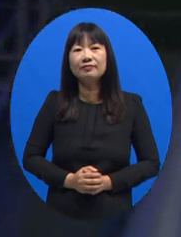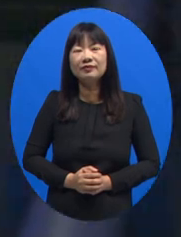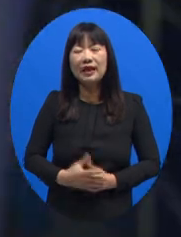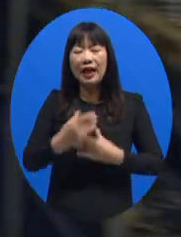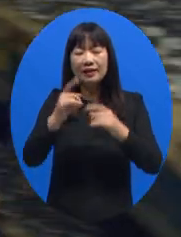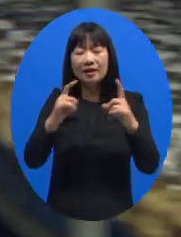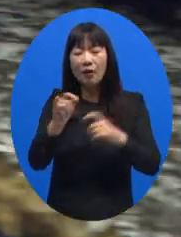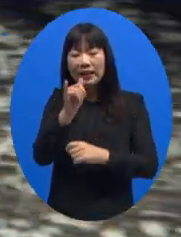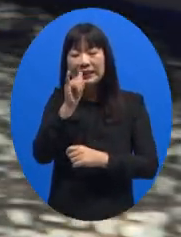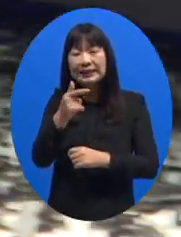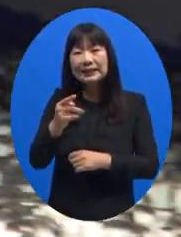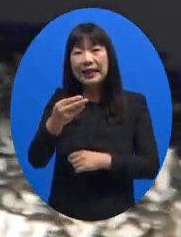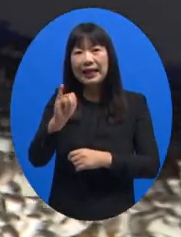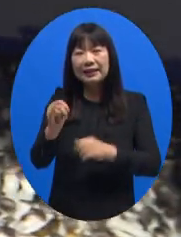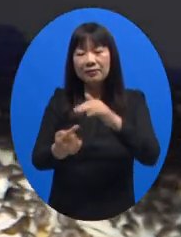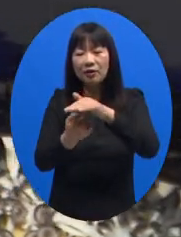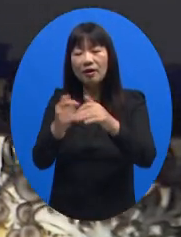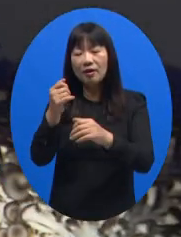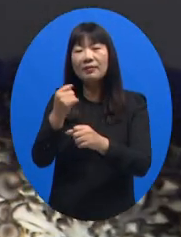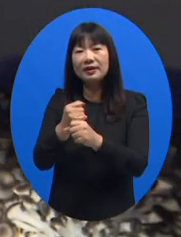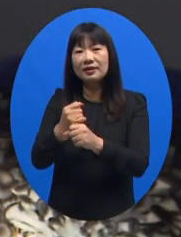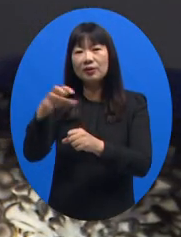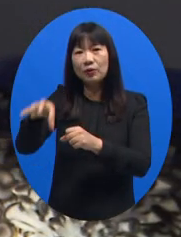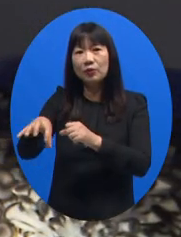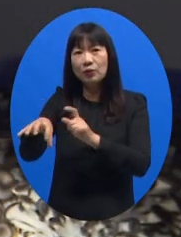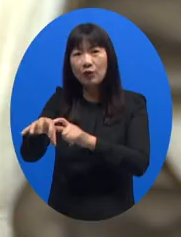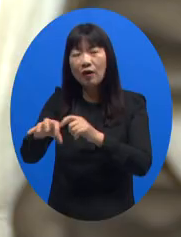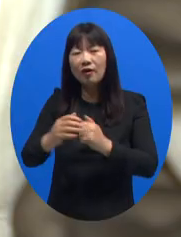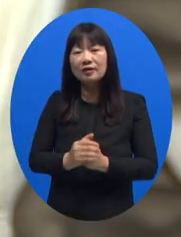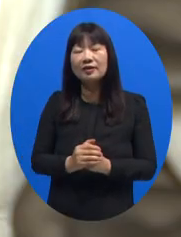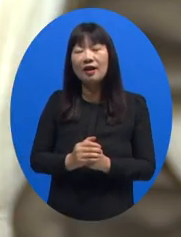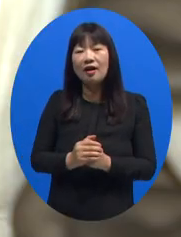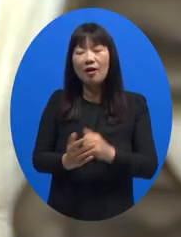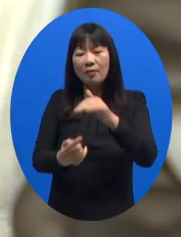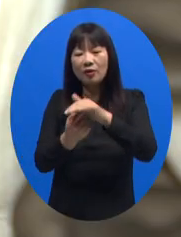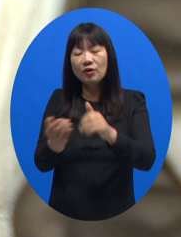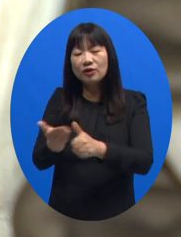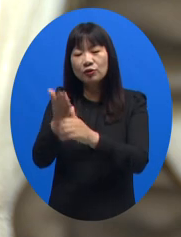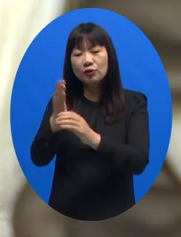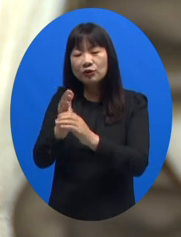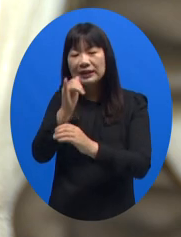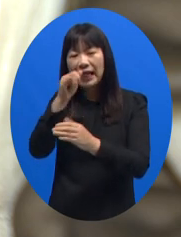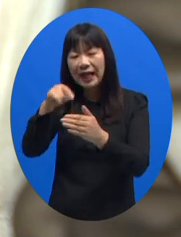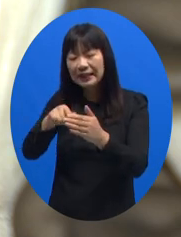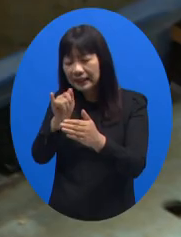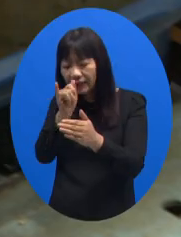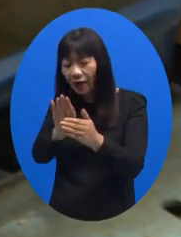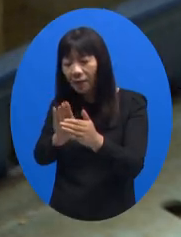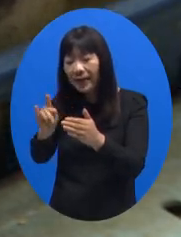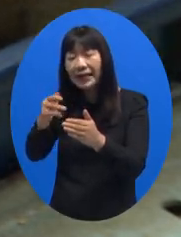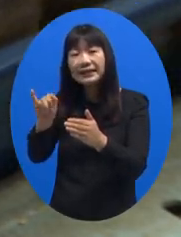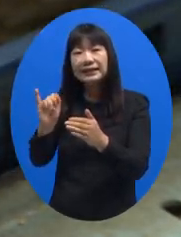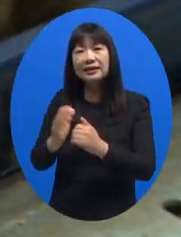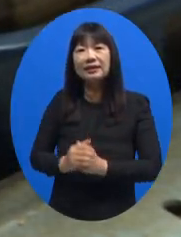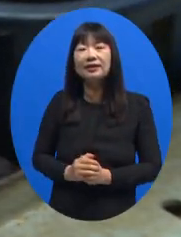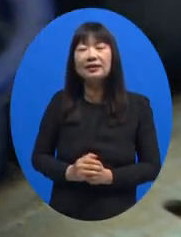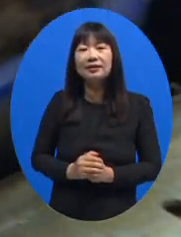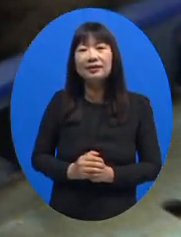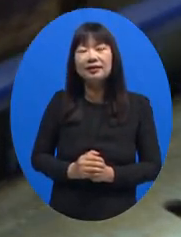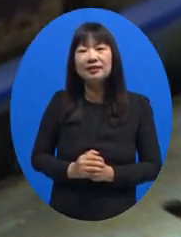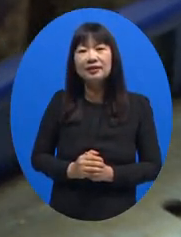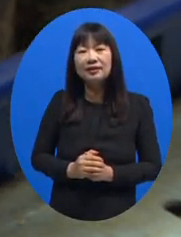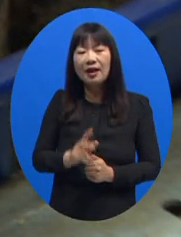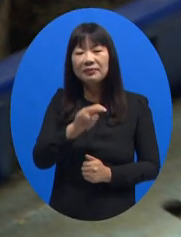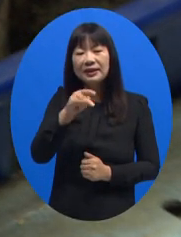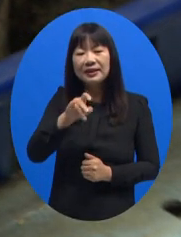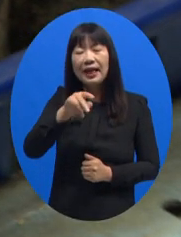안성에 위치한 느타리버섯 재배 농가. 병에서 버섯을 키우고 있는데 이 안에 든 게 바로 배지입니다.